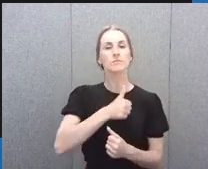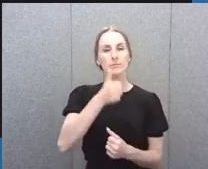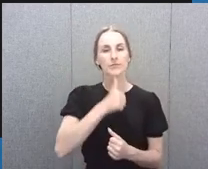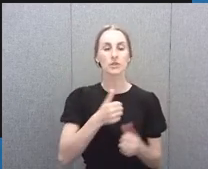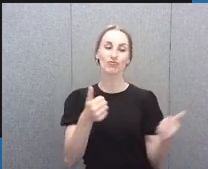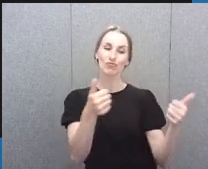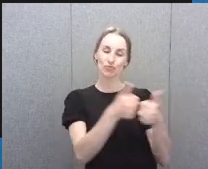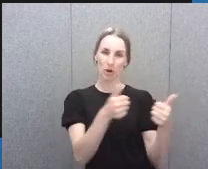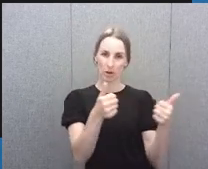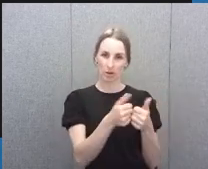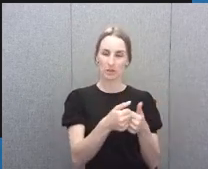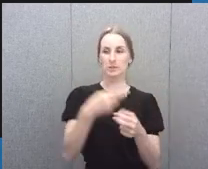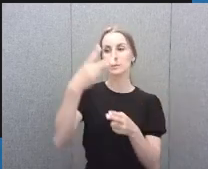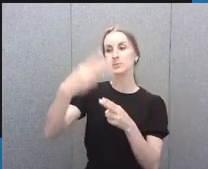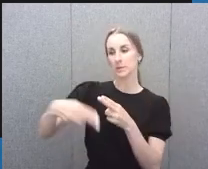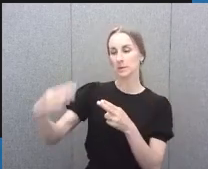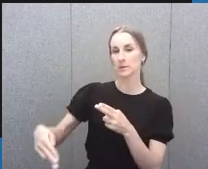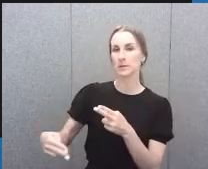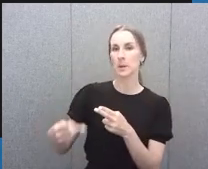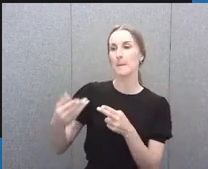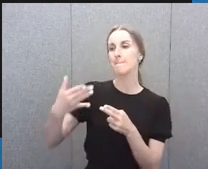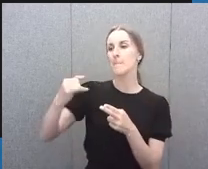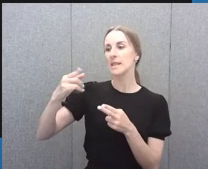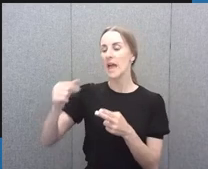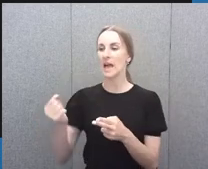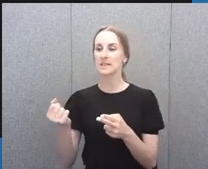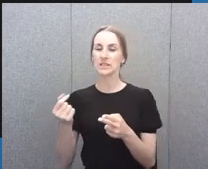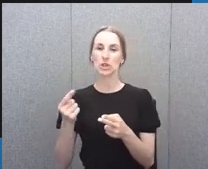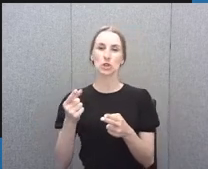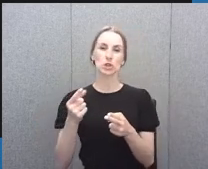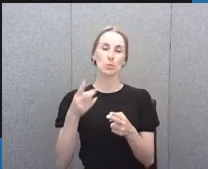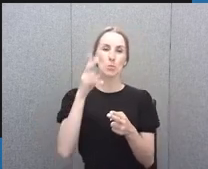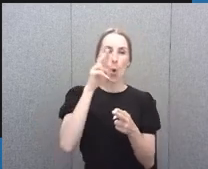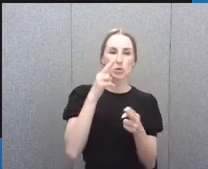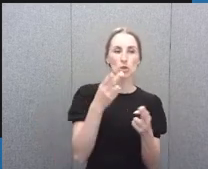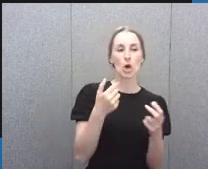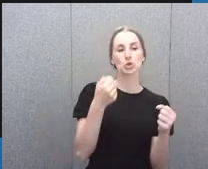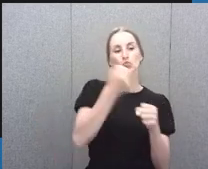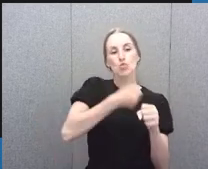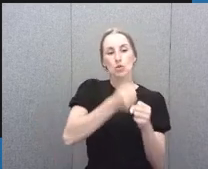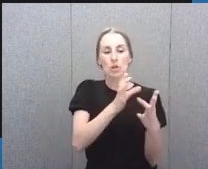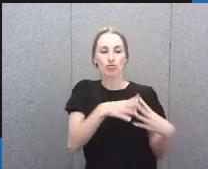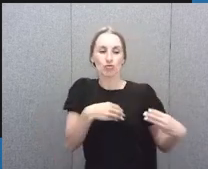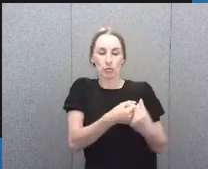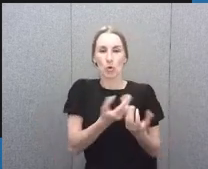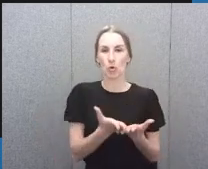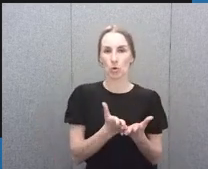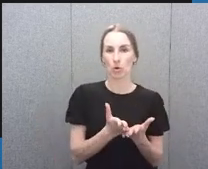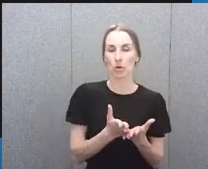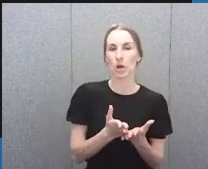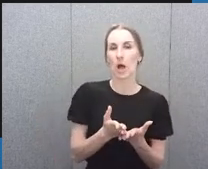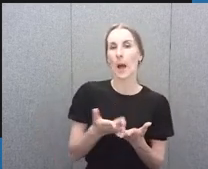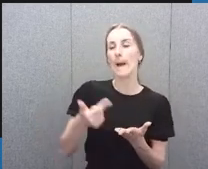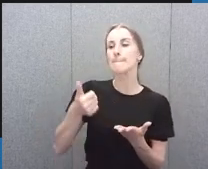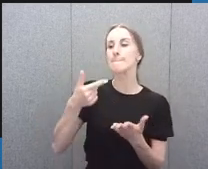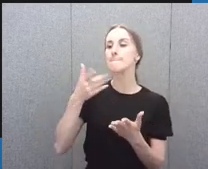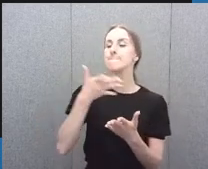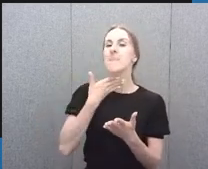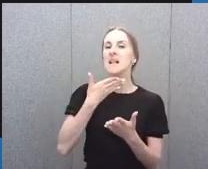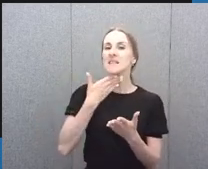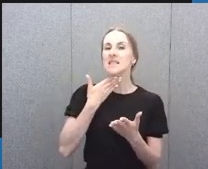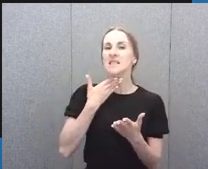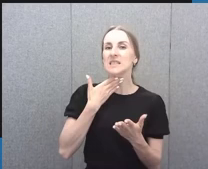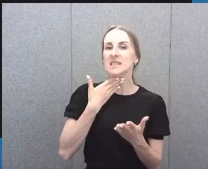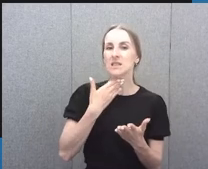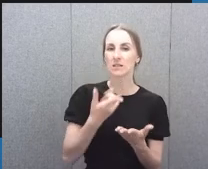вы всегда близко. Неважно, это вопросы медиации, проституции или домашнего насилия, вы являетесь